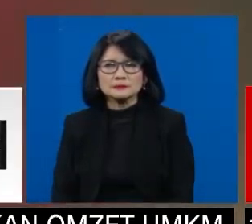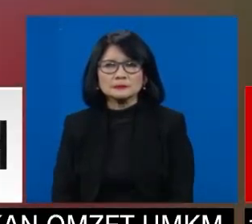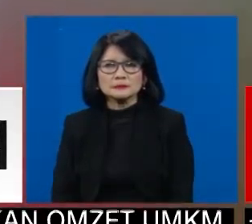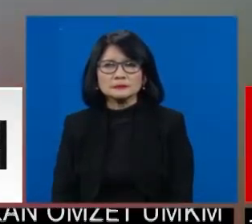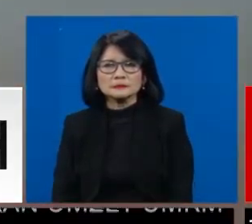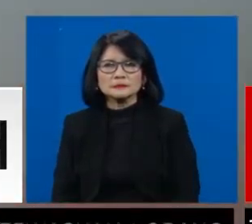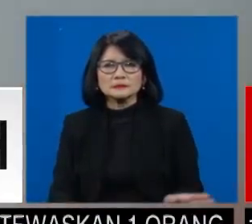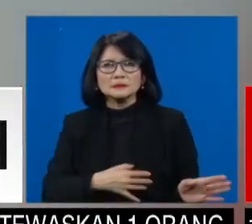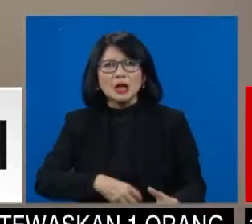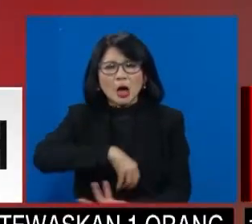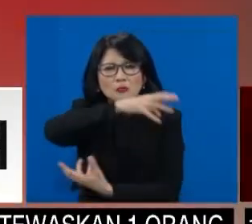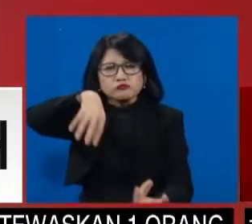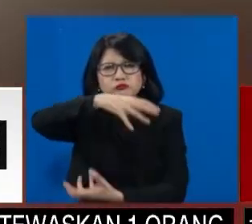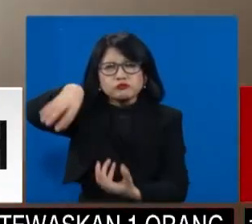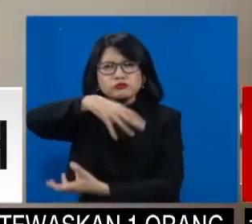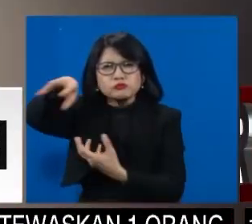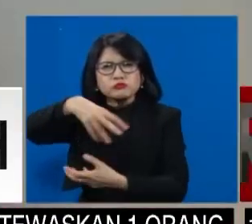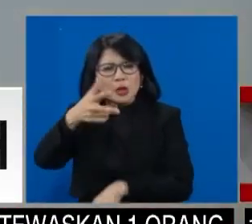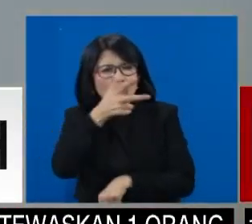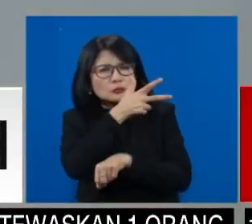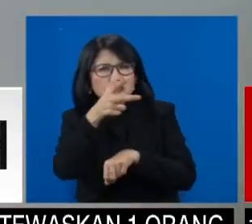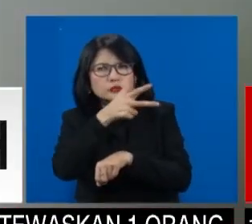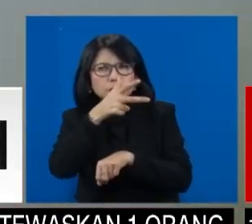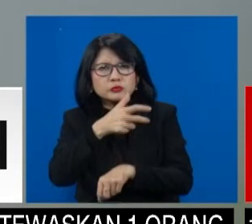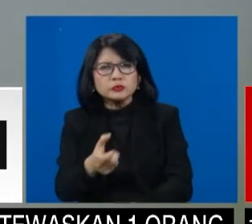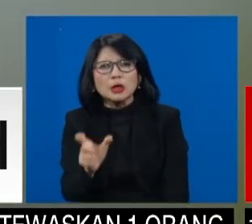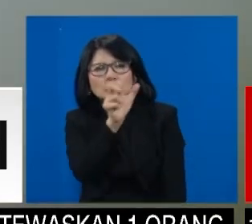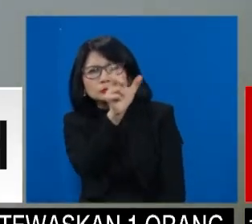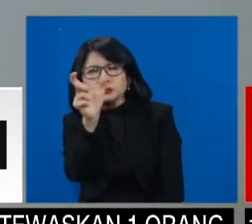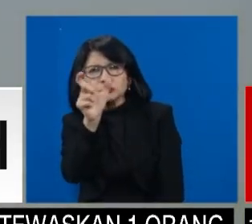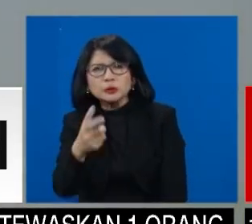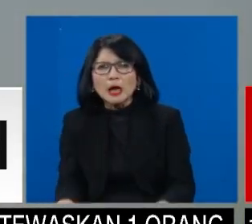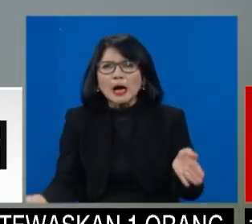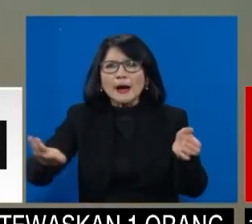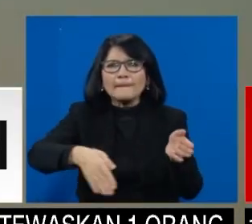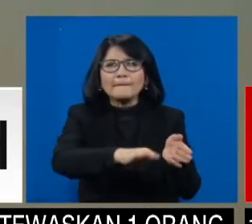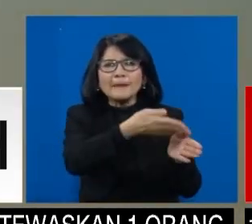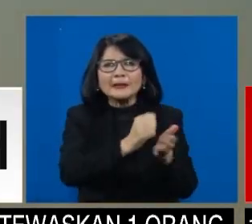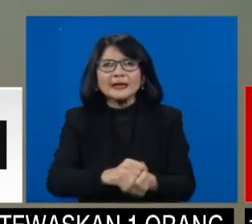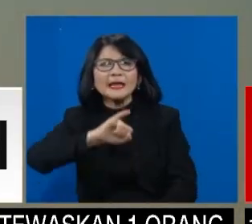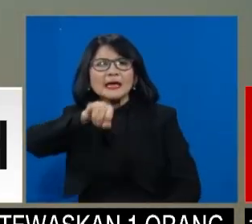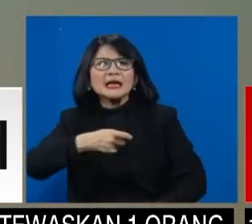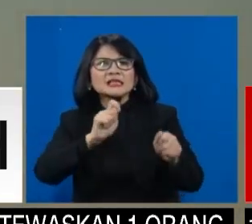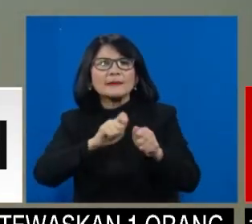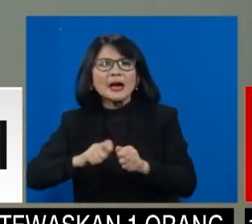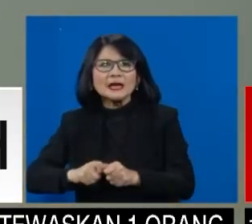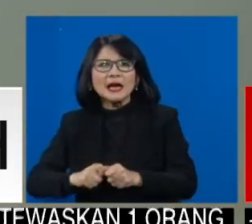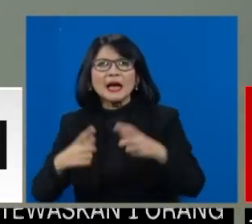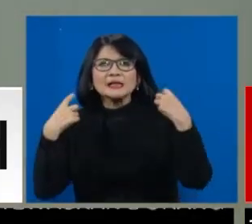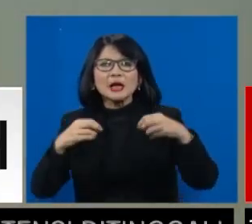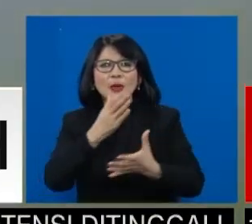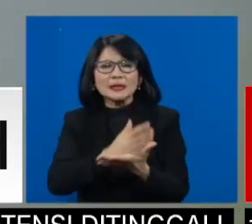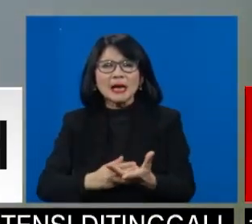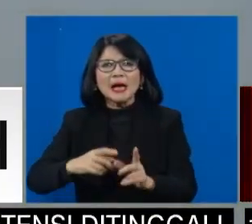Sementara itu, pusaran angin puting beliung terekam kamera telepon genggam warga di kawasan pantai Kecamatan Kedung, Jepara, Jawa Tengah pada 16